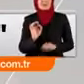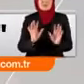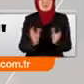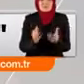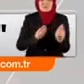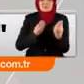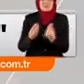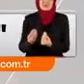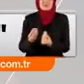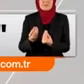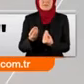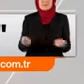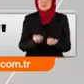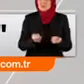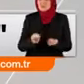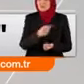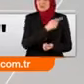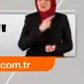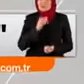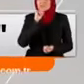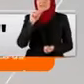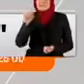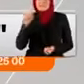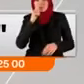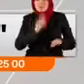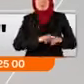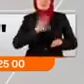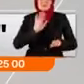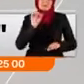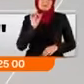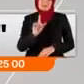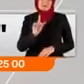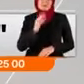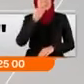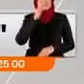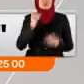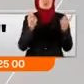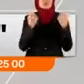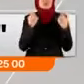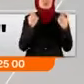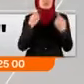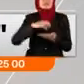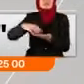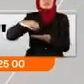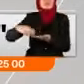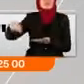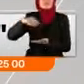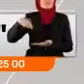faaliyetlerine kimse itibar etmemelidir sadece yetkili mercilerin